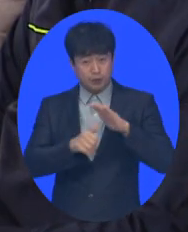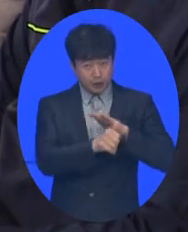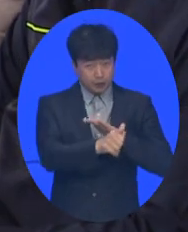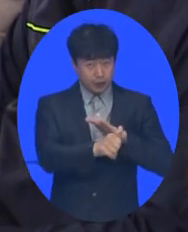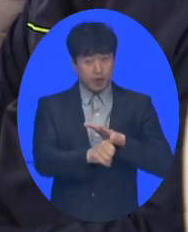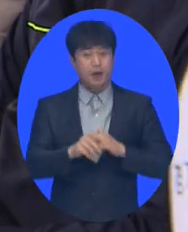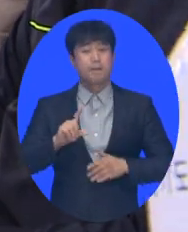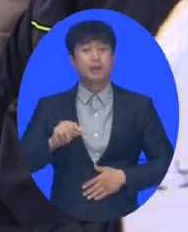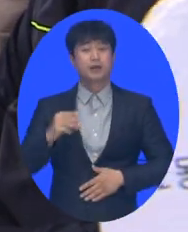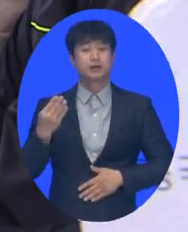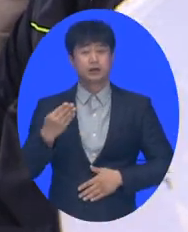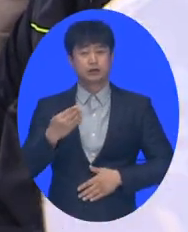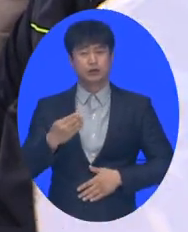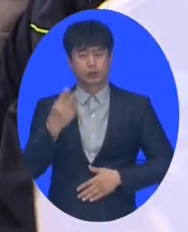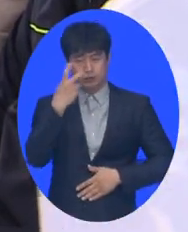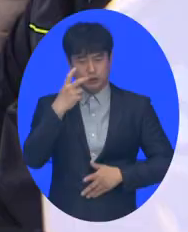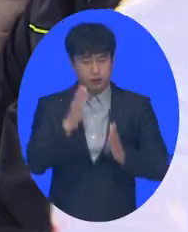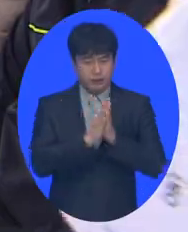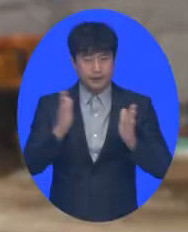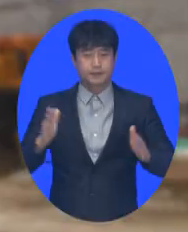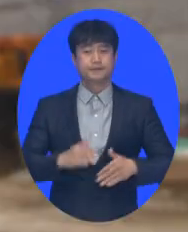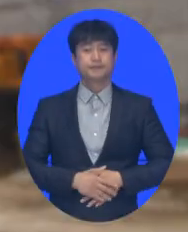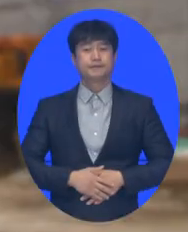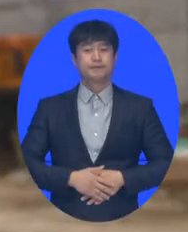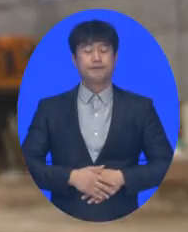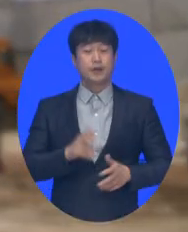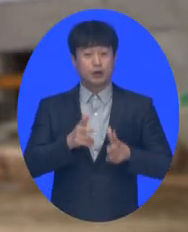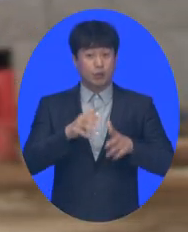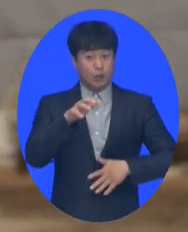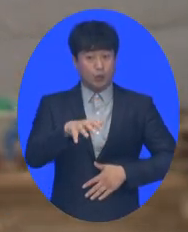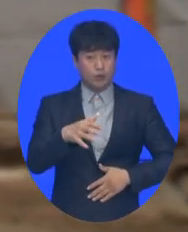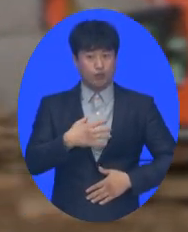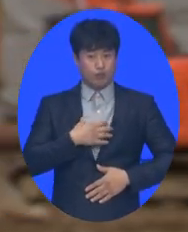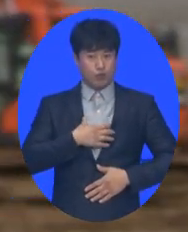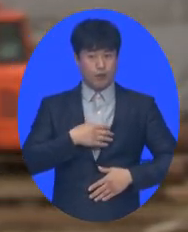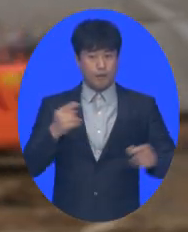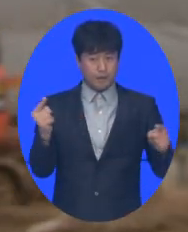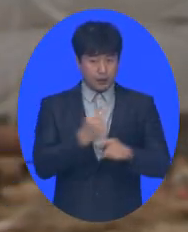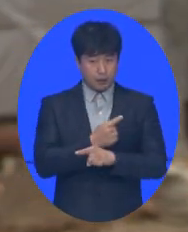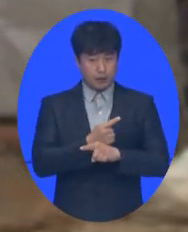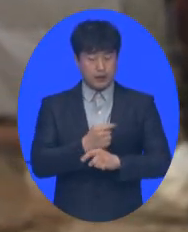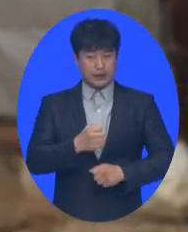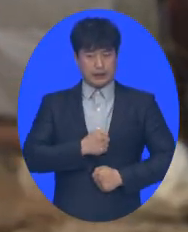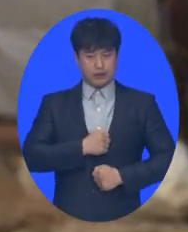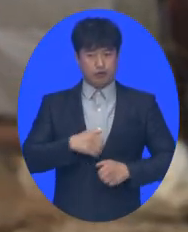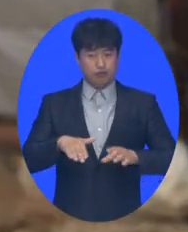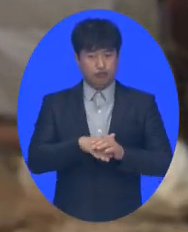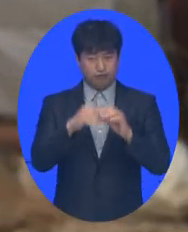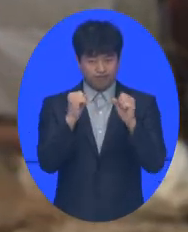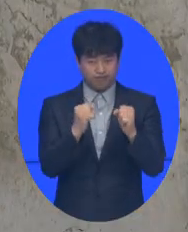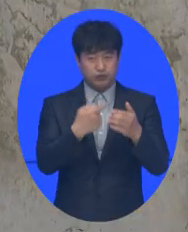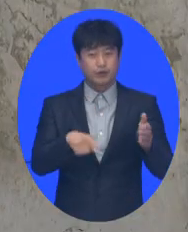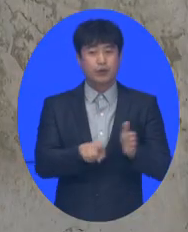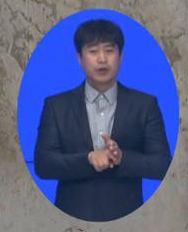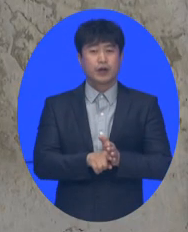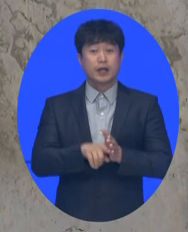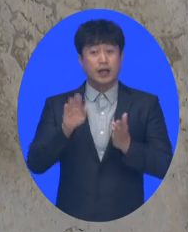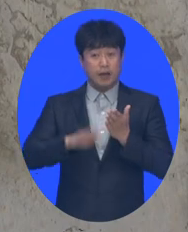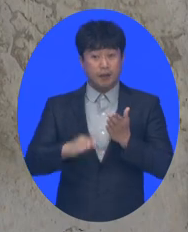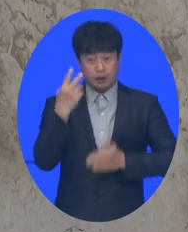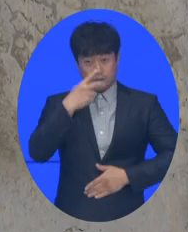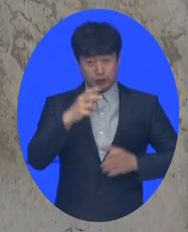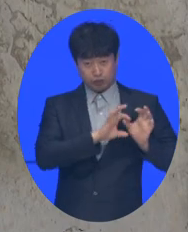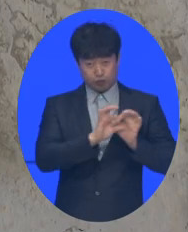14,000 회의 안전점검을 시행했습니다 산업현장의 위험 유인을 개선하고 안전문화 정착시키기 위한 하반기